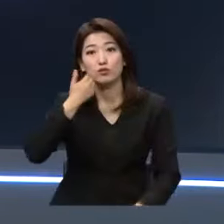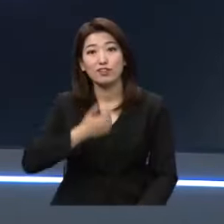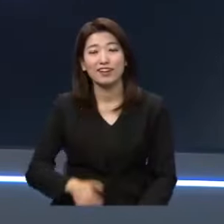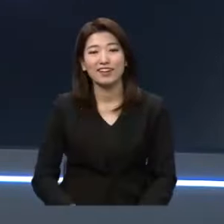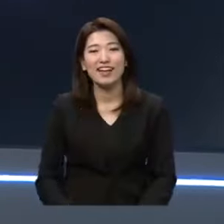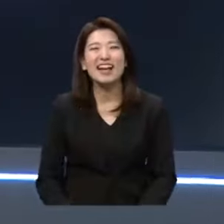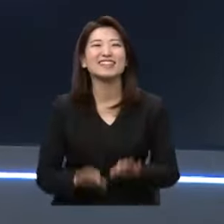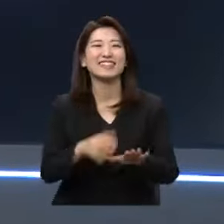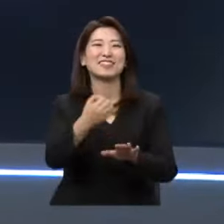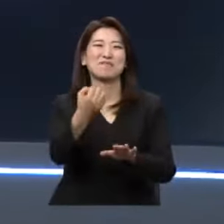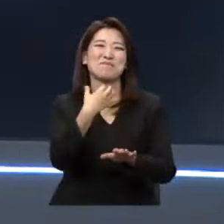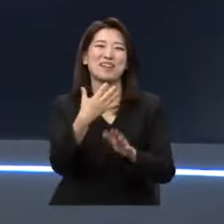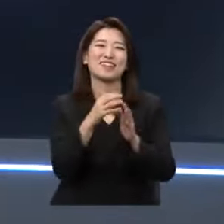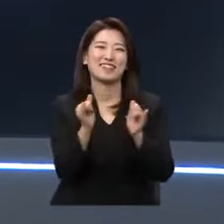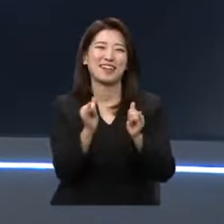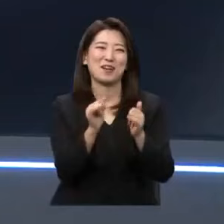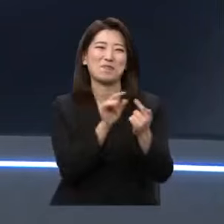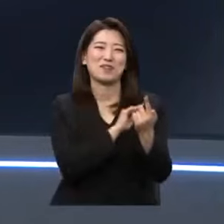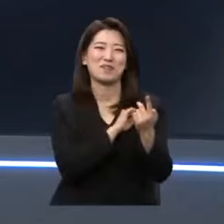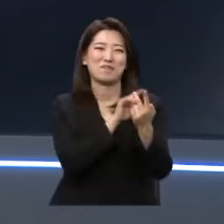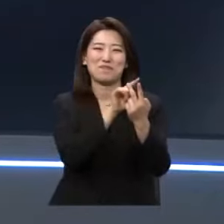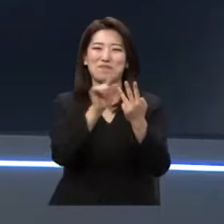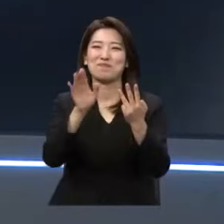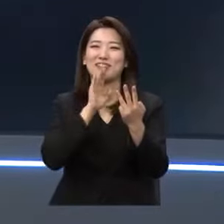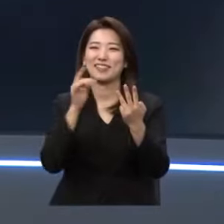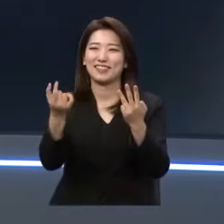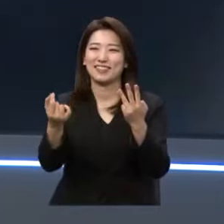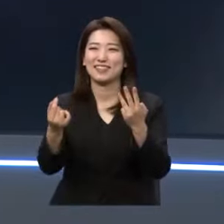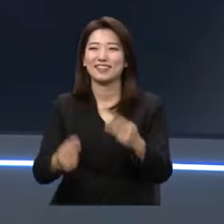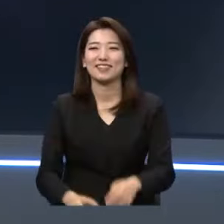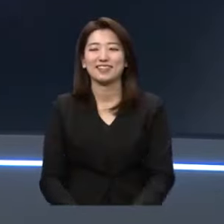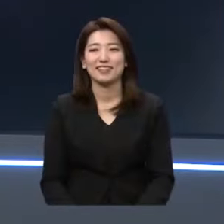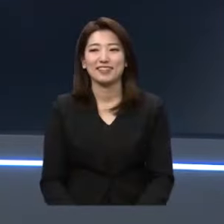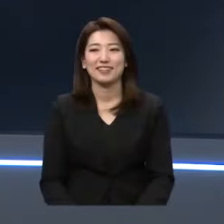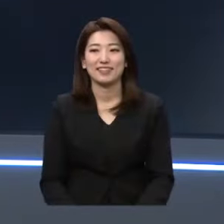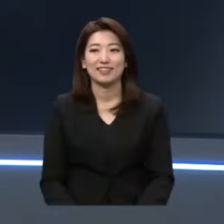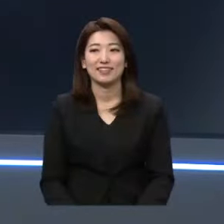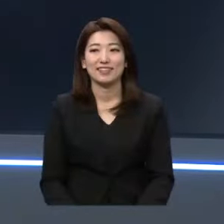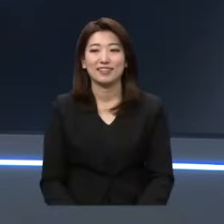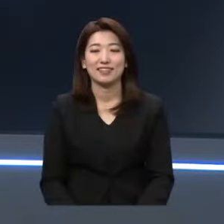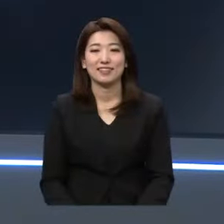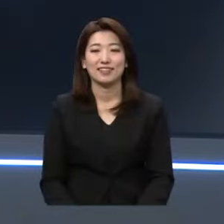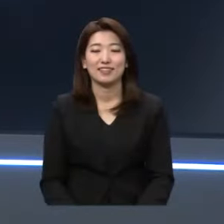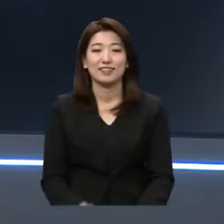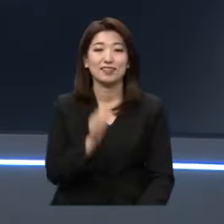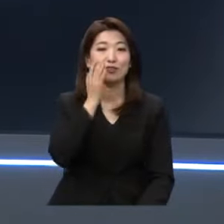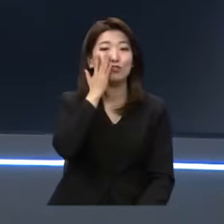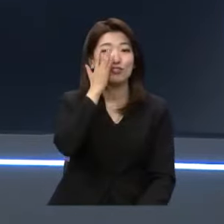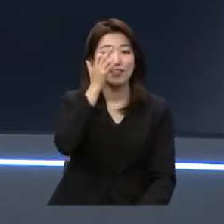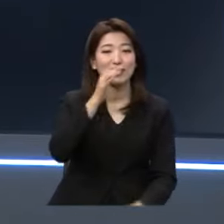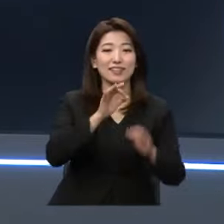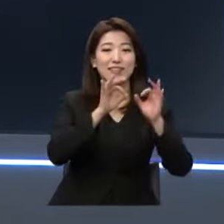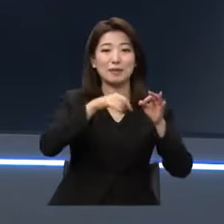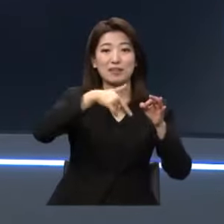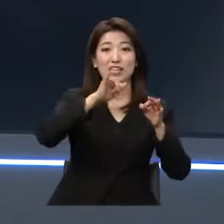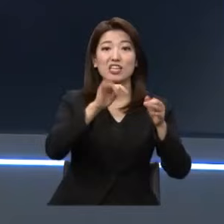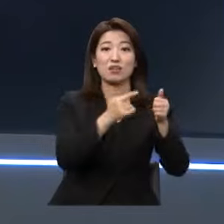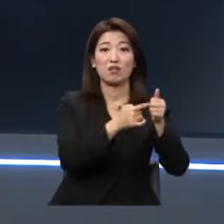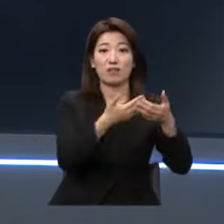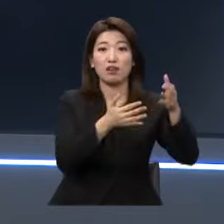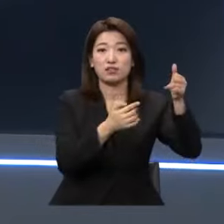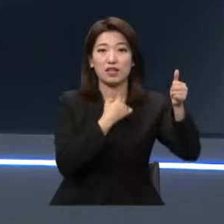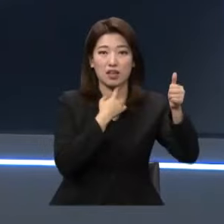언급해 주신 분들이 바로이 분들입니다네 지금 보면 아까 말씀 나죠 울산에는 김기헌 전 대표 있지